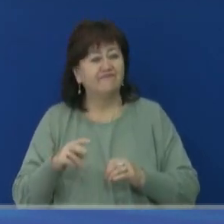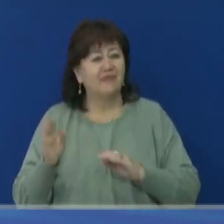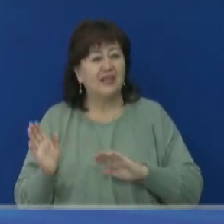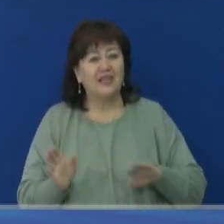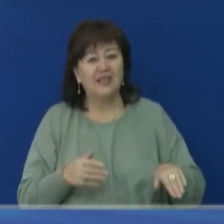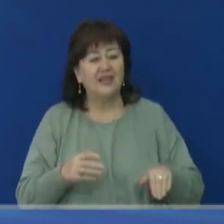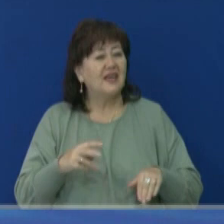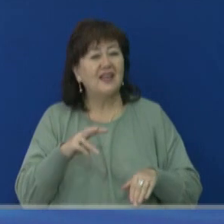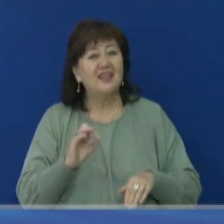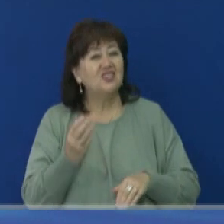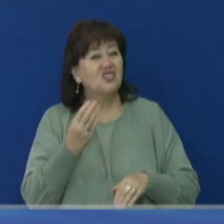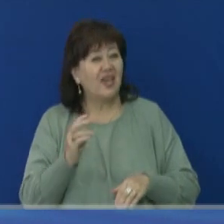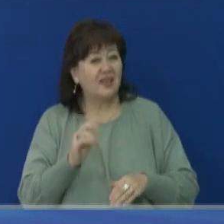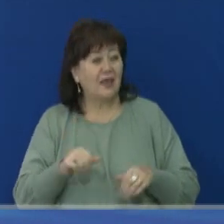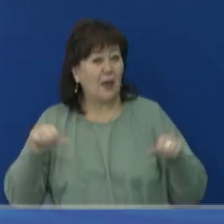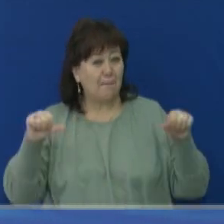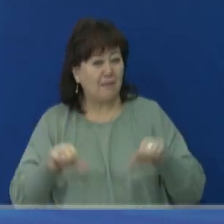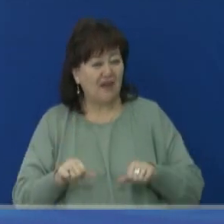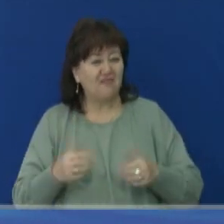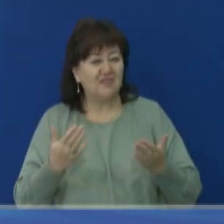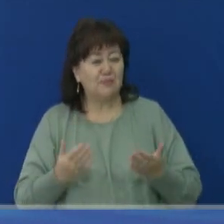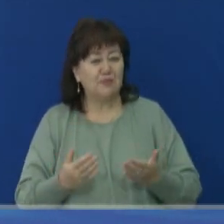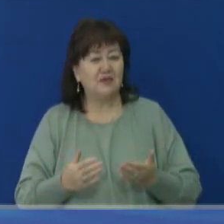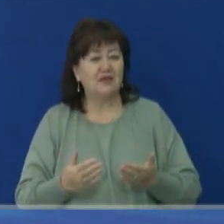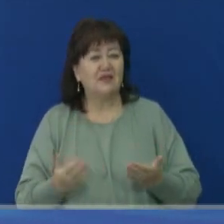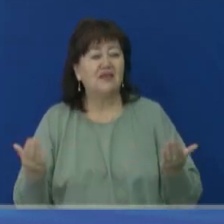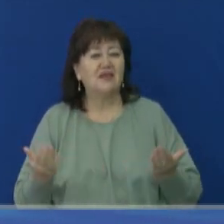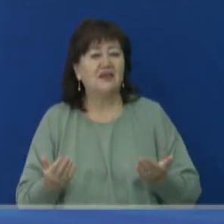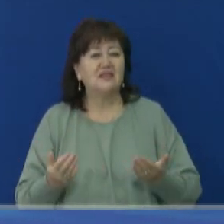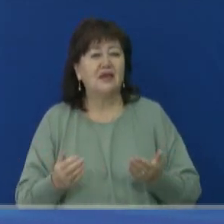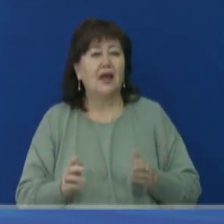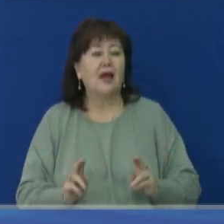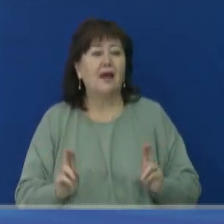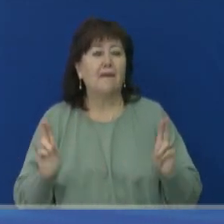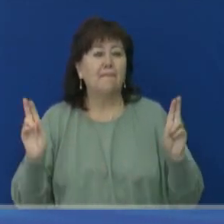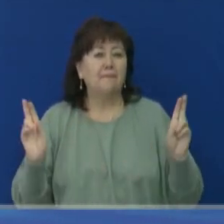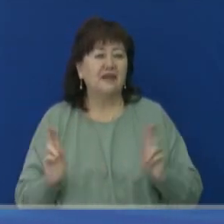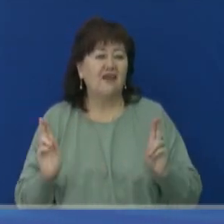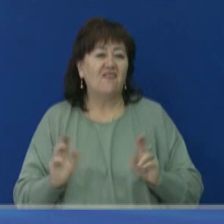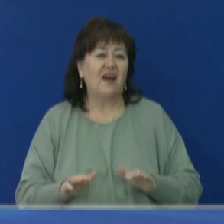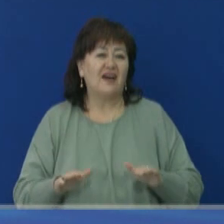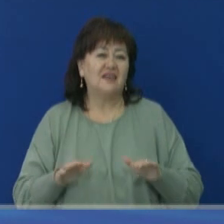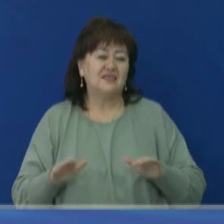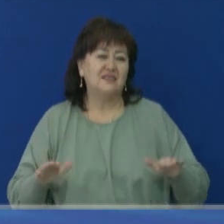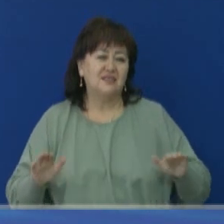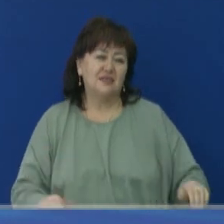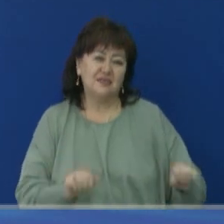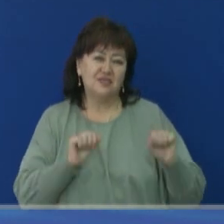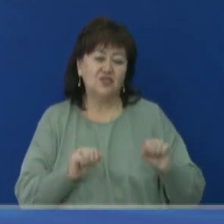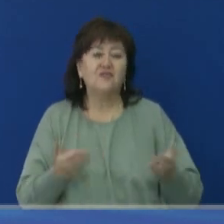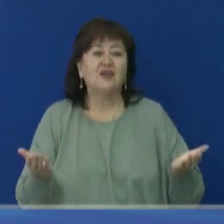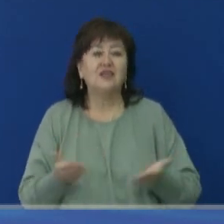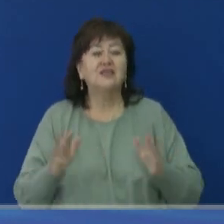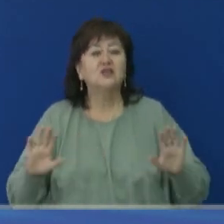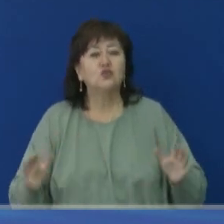мамандар біздің тілшілерімізге отбасындағы қысымға байланысты бала құқығының жеке қорғалуы мен атананың қандай жағдайда құқығынан айырылатыны